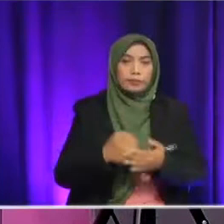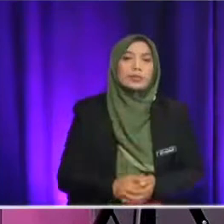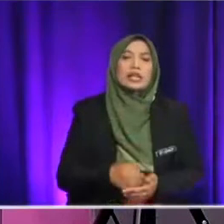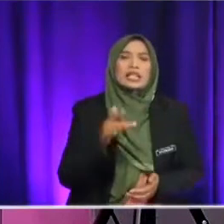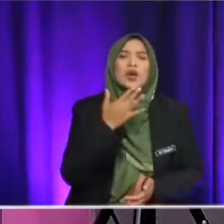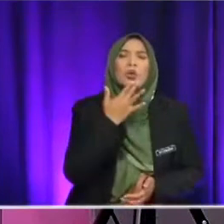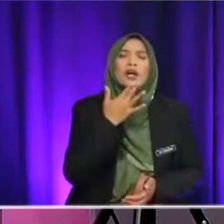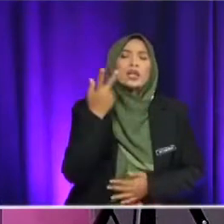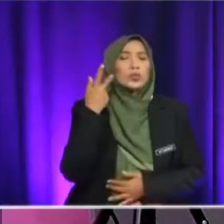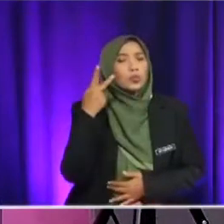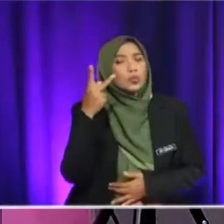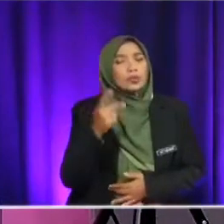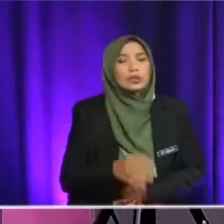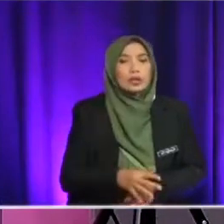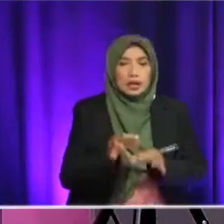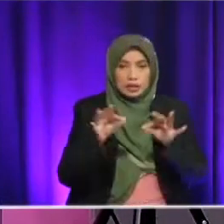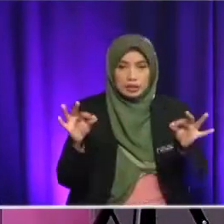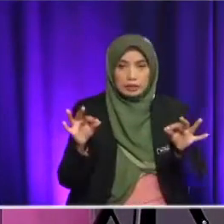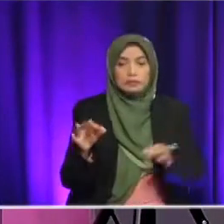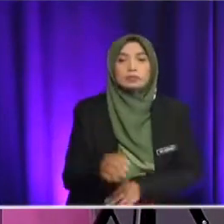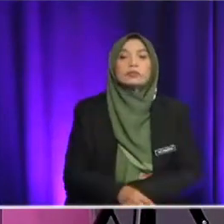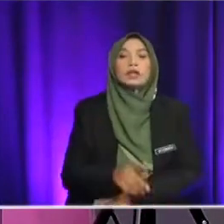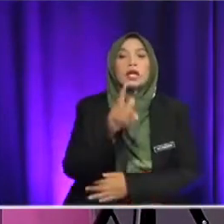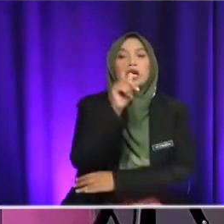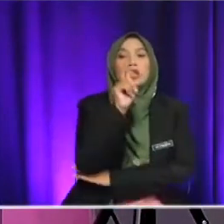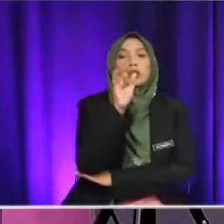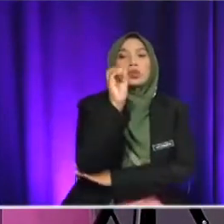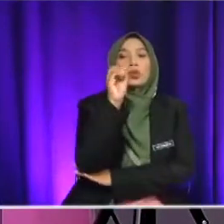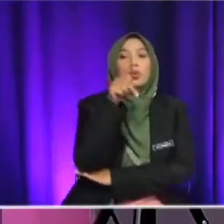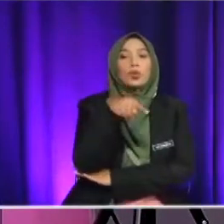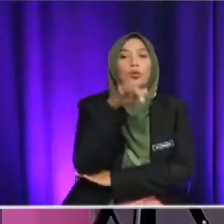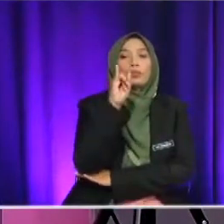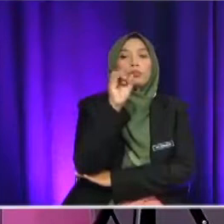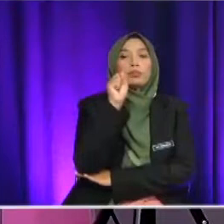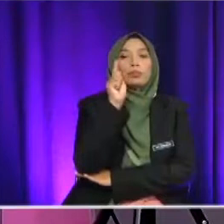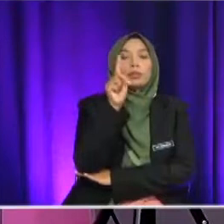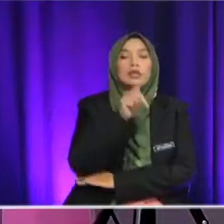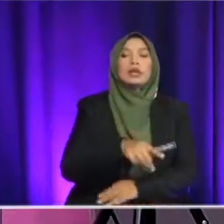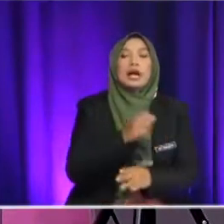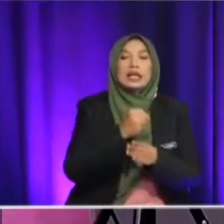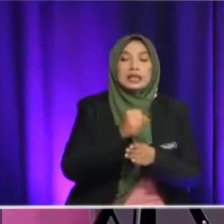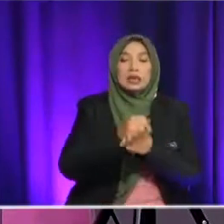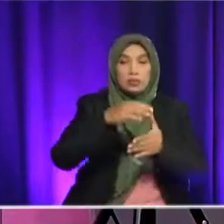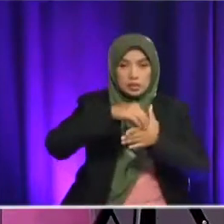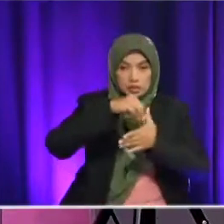berwarna kuning itu ialah ayat topik ataupun isi utama. Iaitu dia nak langkah daripada